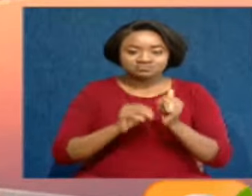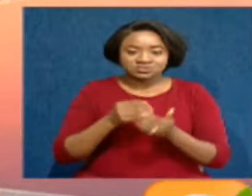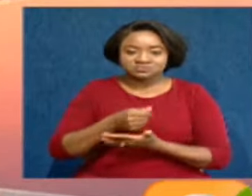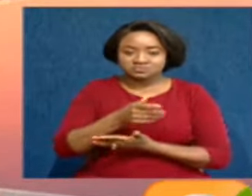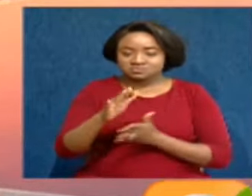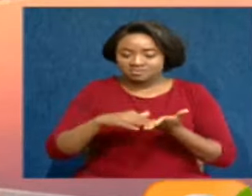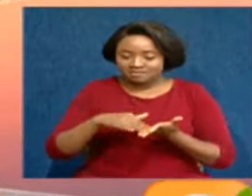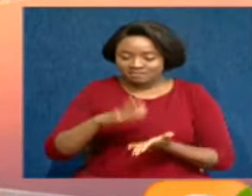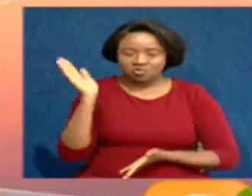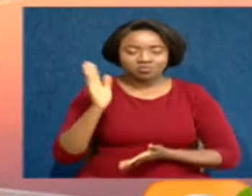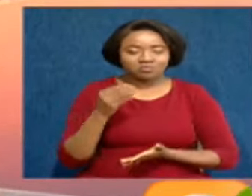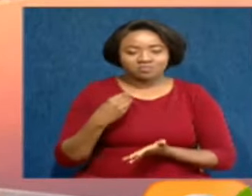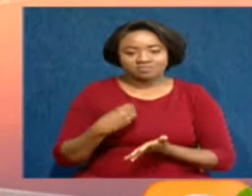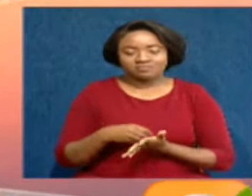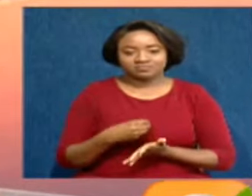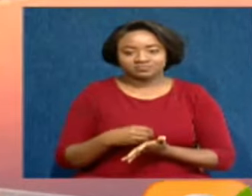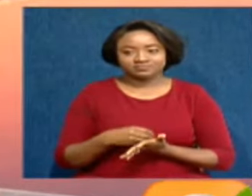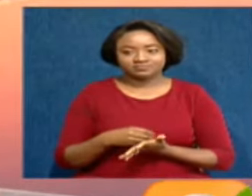ya shilingi